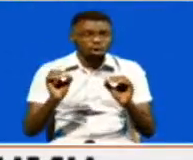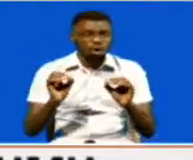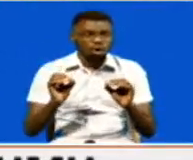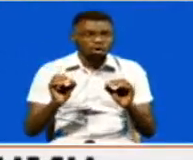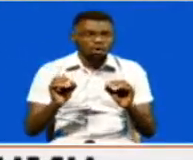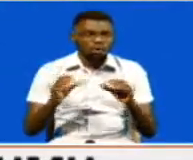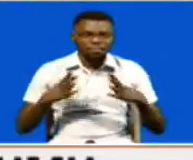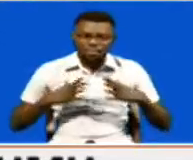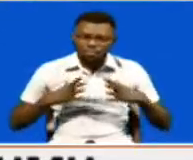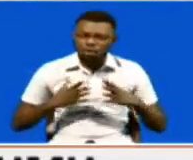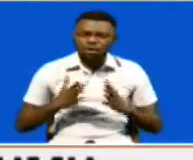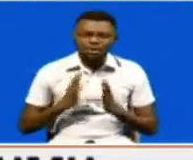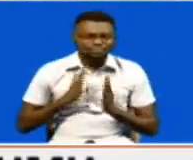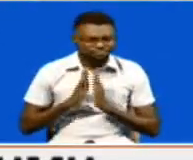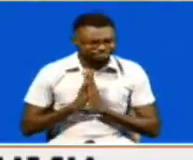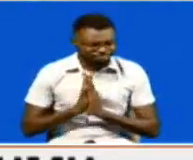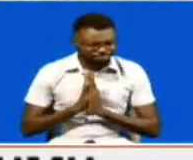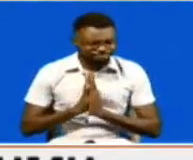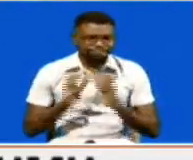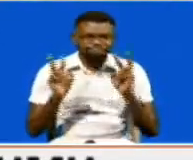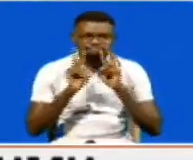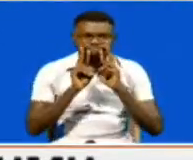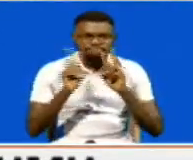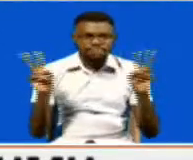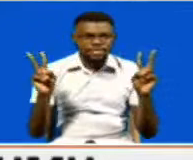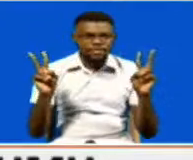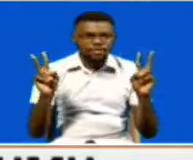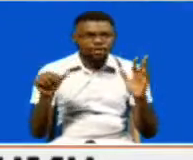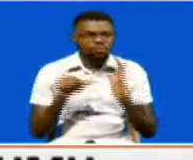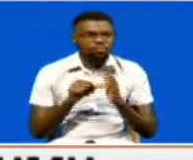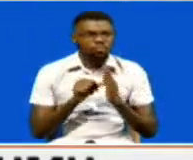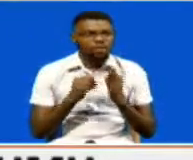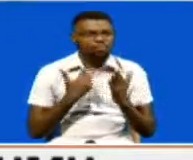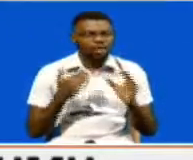wawe watulivu, na tunaomba tena wawe watulivu, hatutaki maneno mingi.